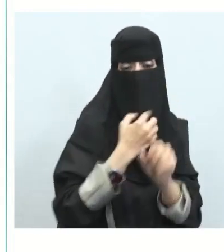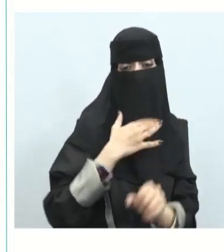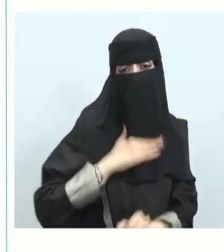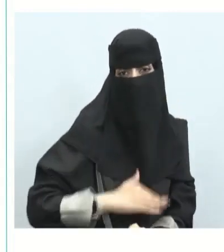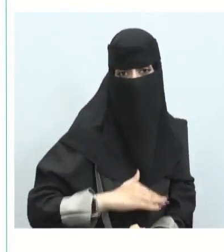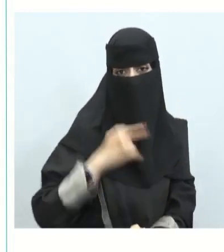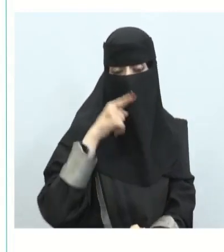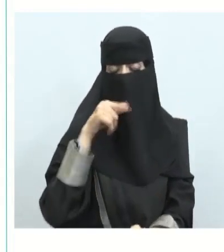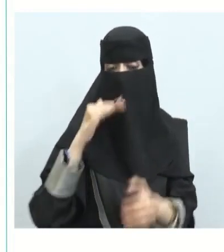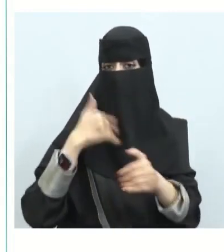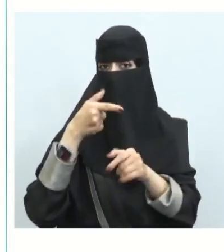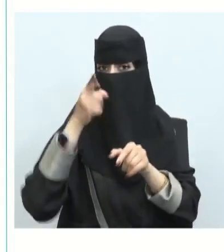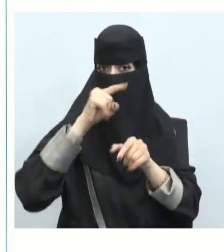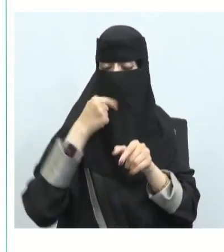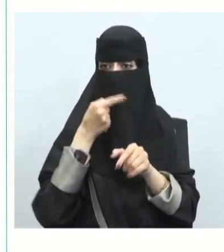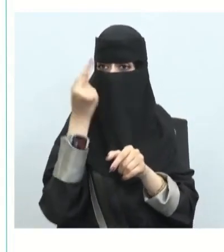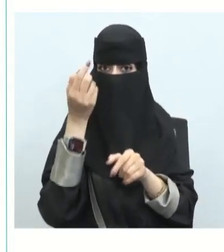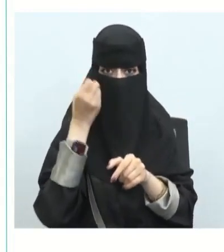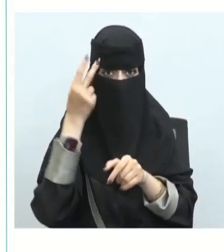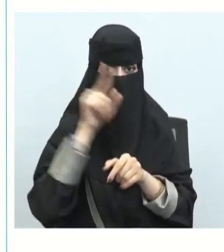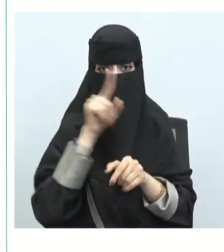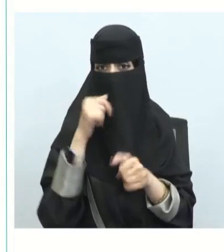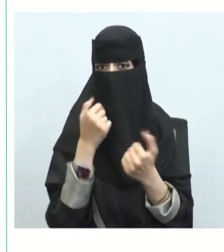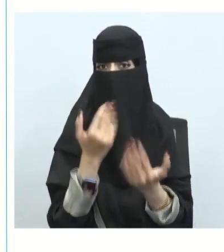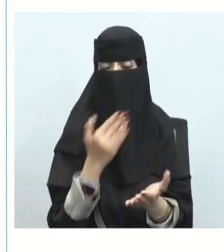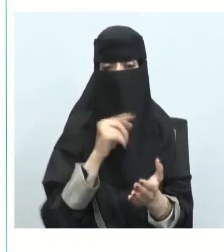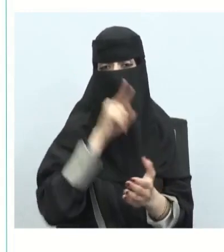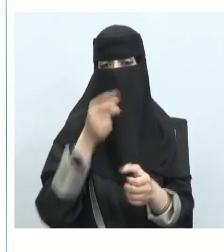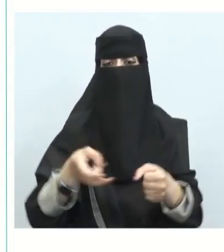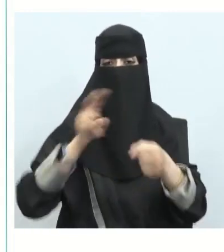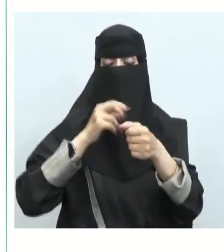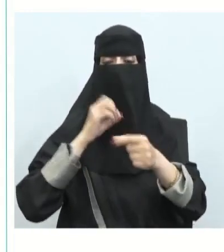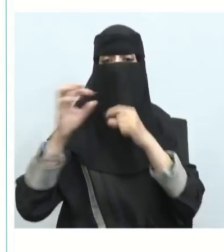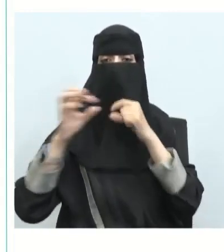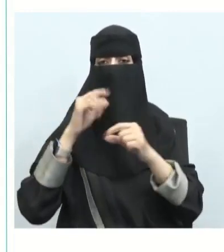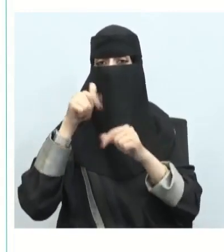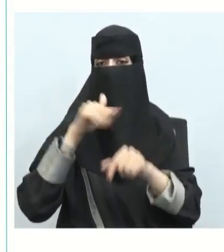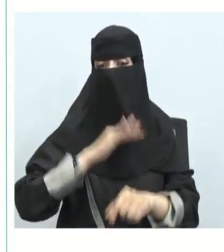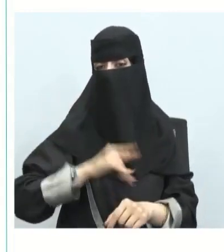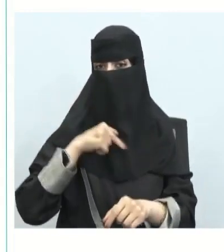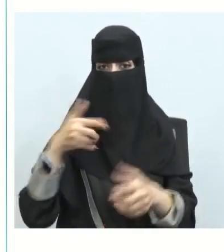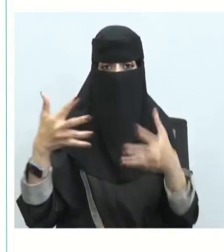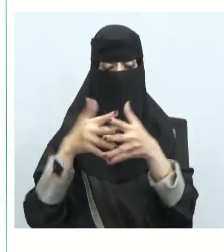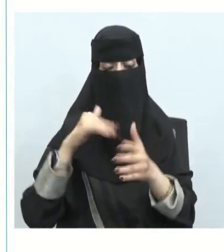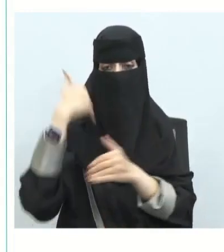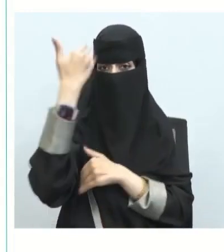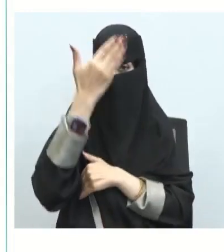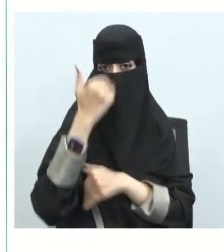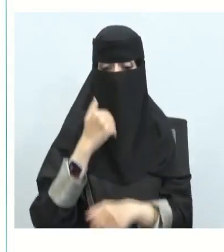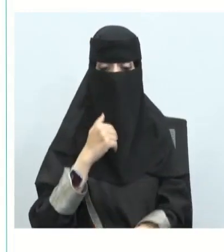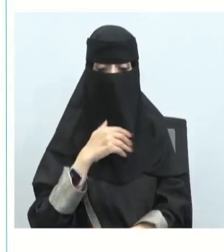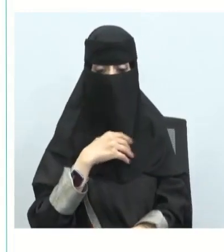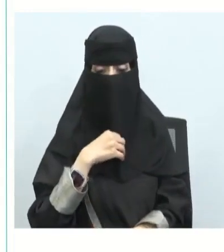المشاركه في المستقبل لان طرحوا ارائهم ولم يجوزوا التجاوب وبالتالي سيكون لدهم احباط في المشاركه في قادم